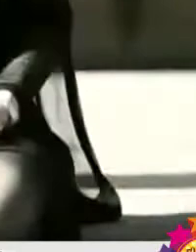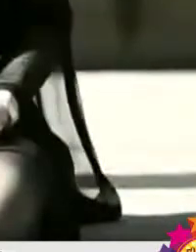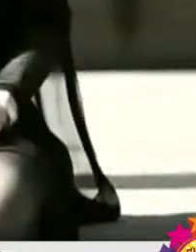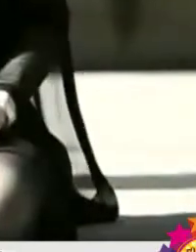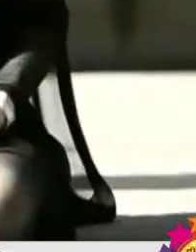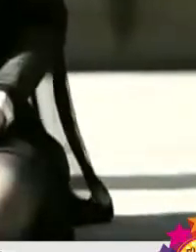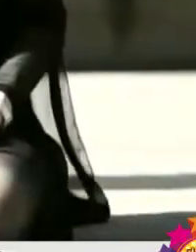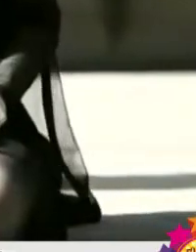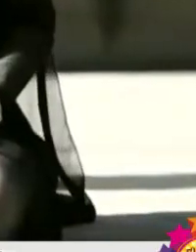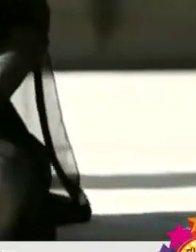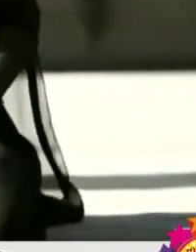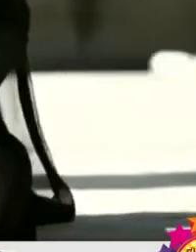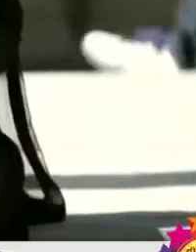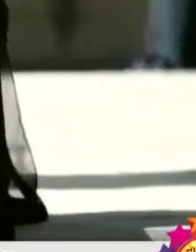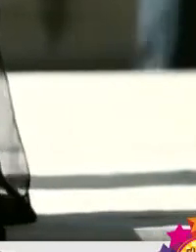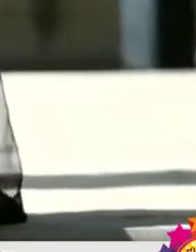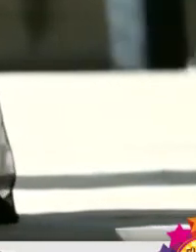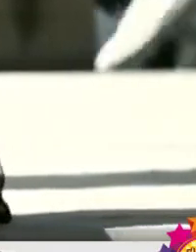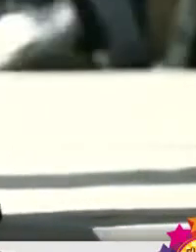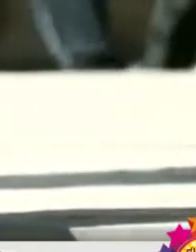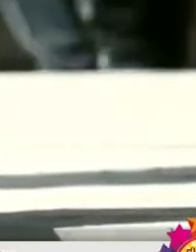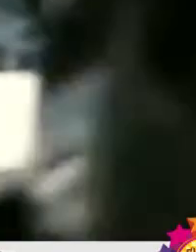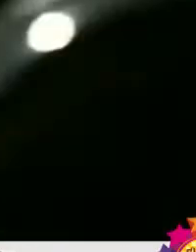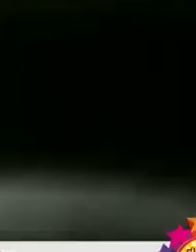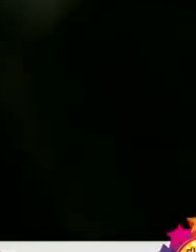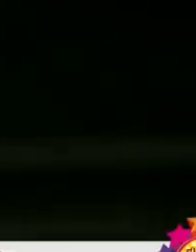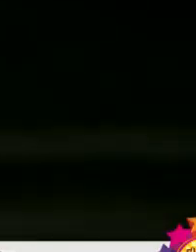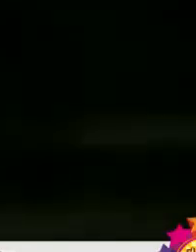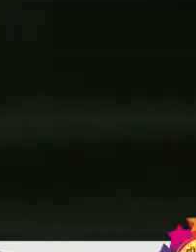하늘이여 제발